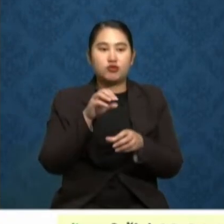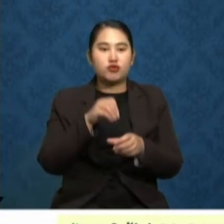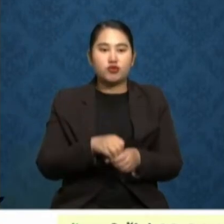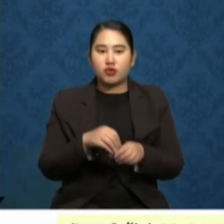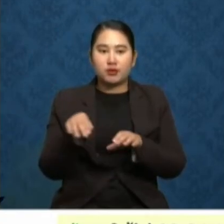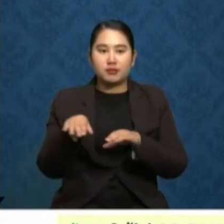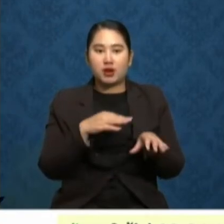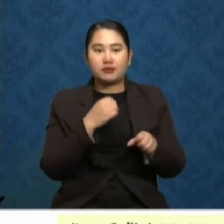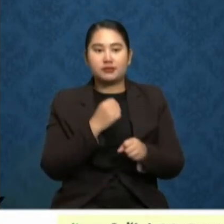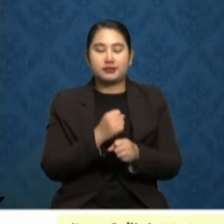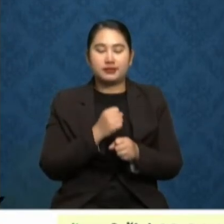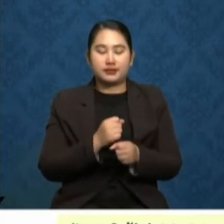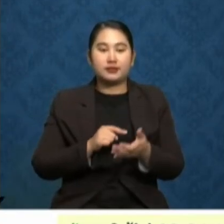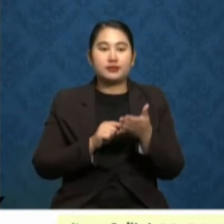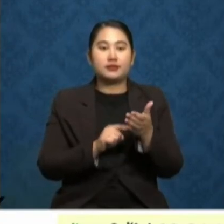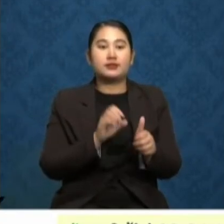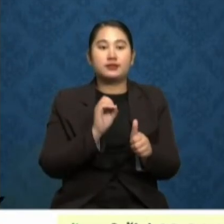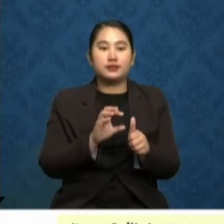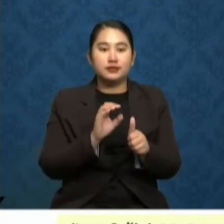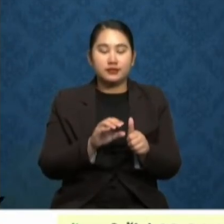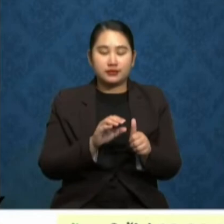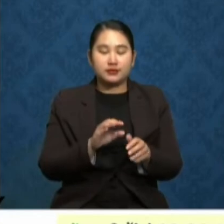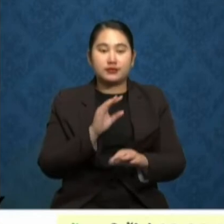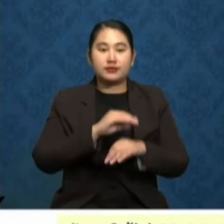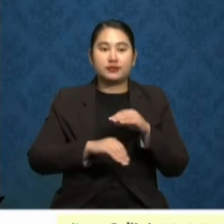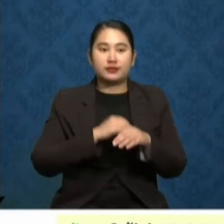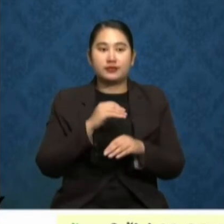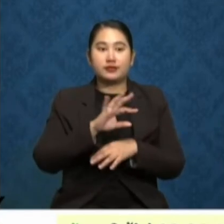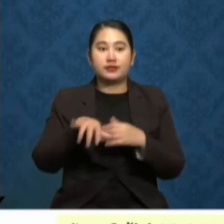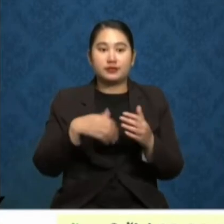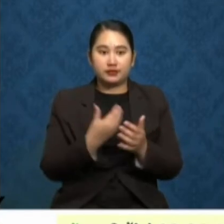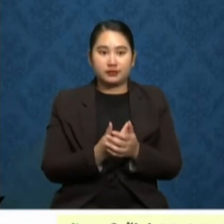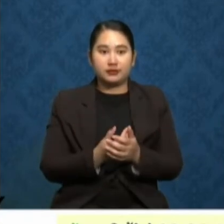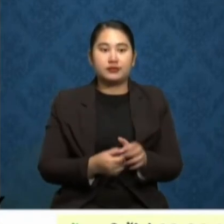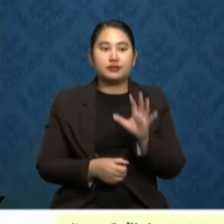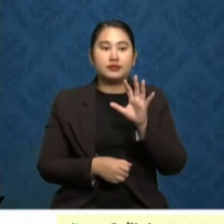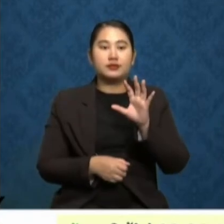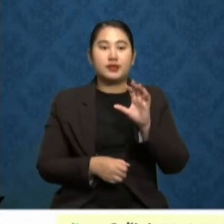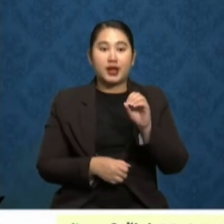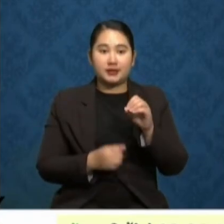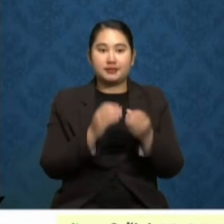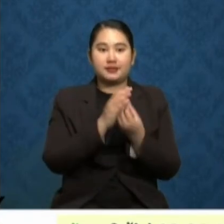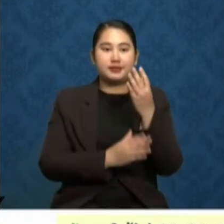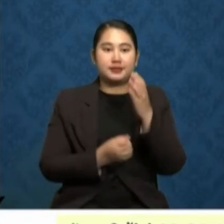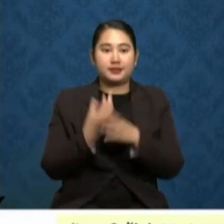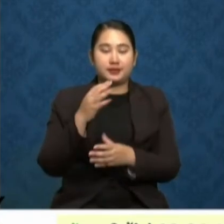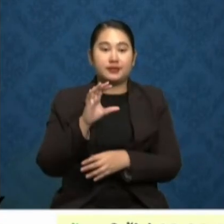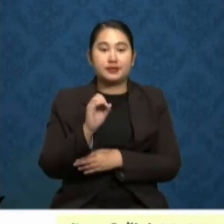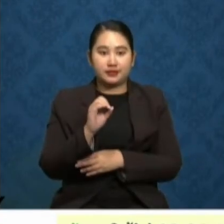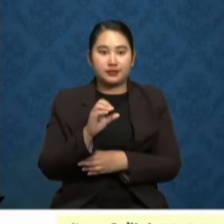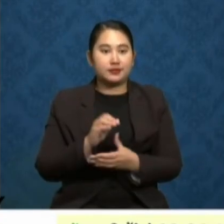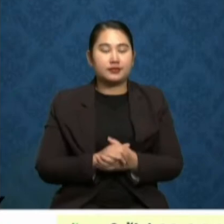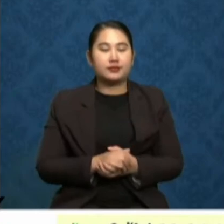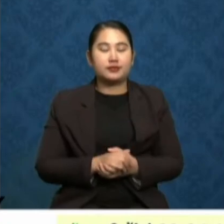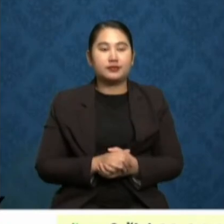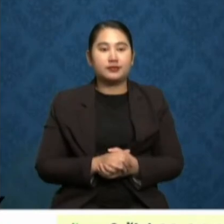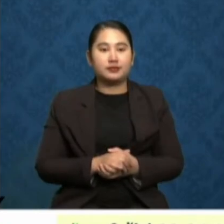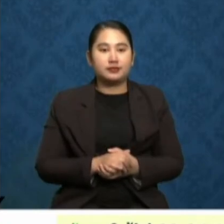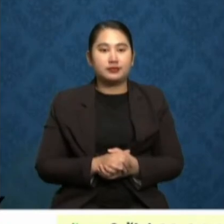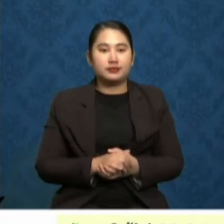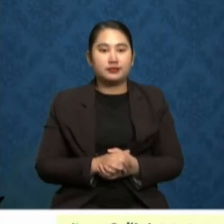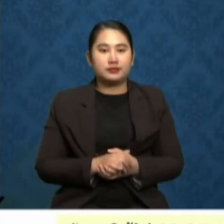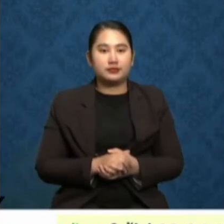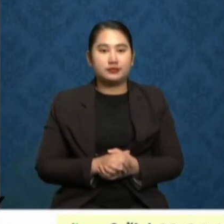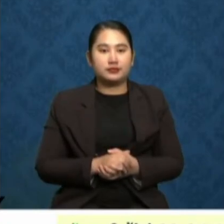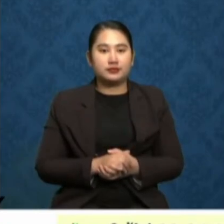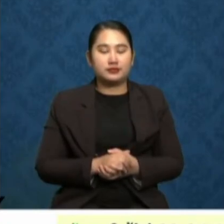างเตรยมการเสนอ คณะอลธมนตรี อนุมัติจำนวนทั้หมด 50 ป่าุรักษ์และก็อยู่